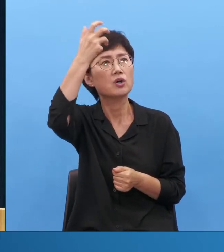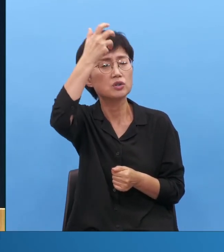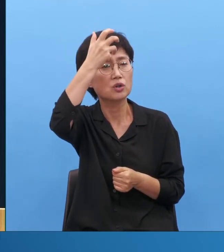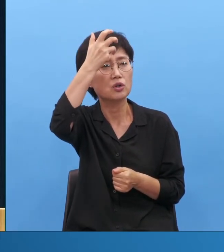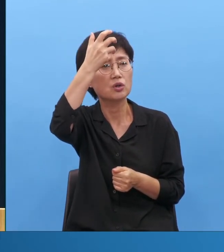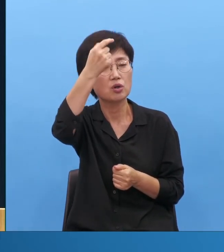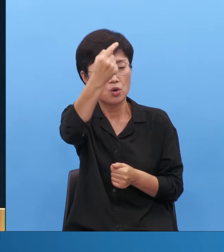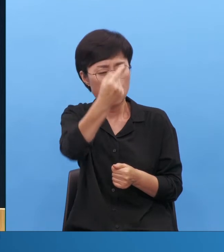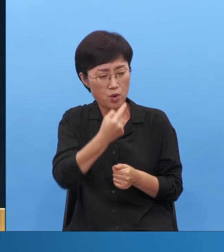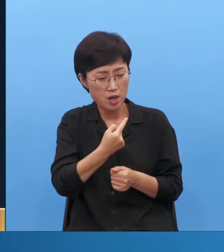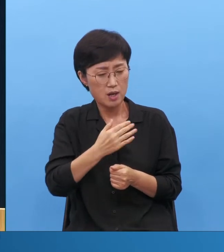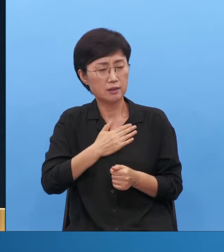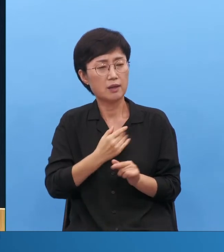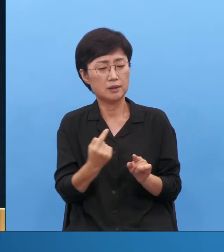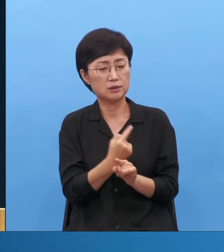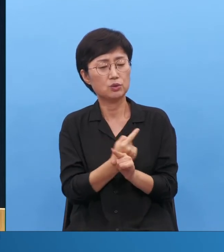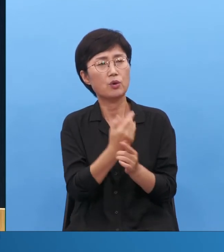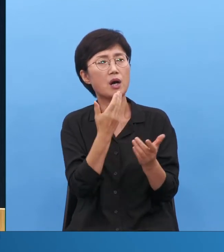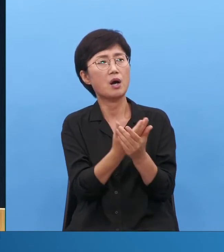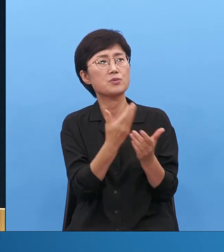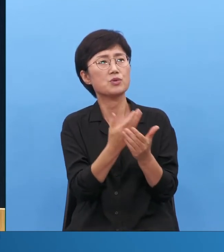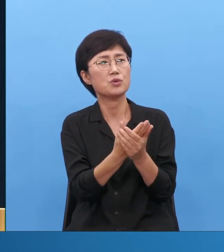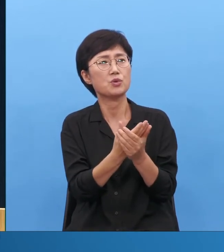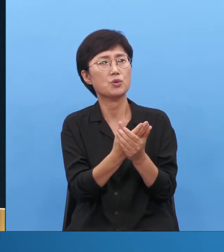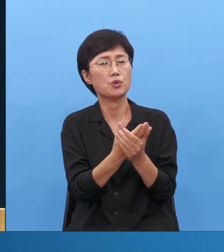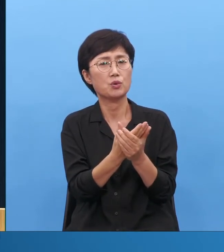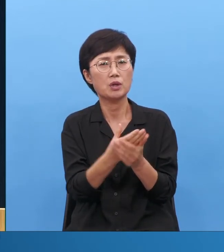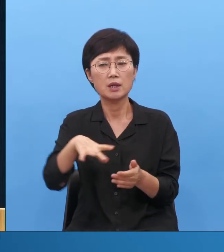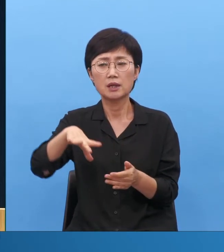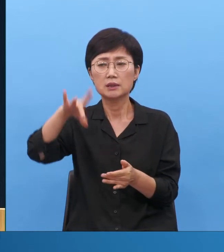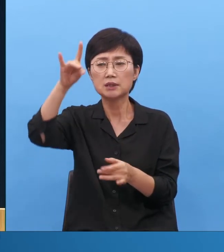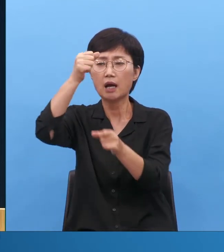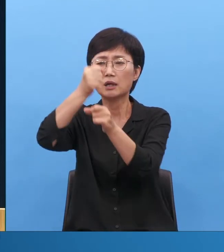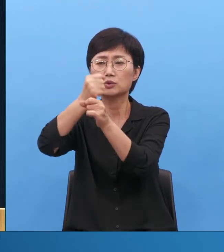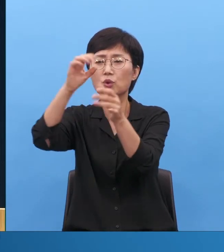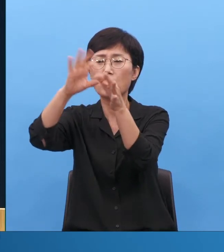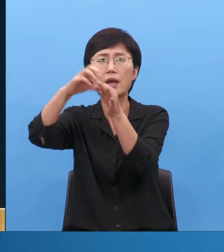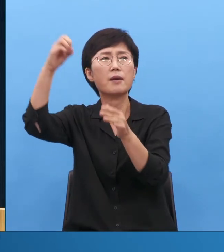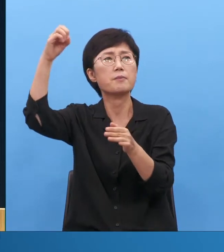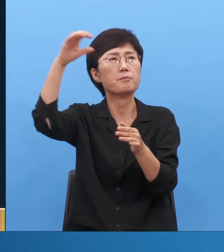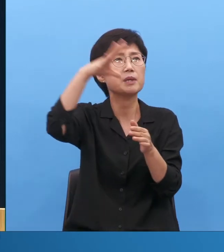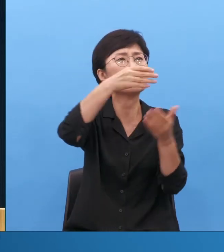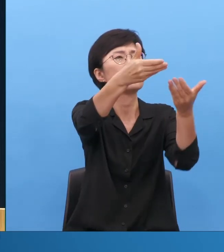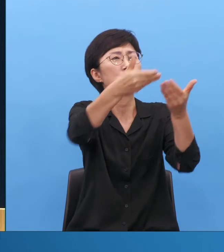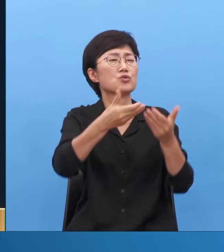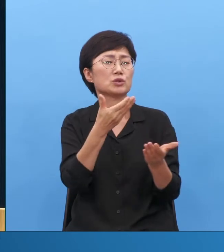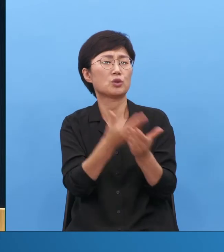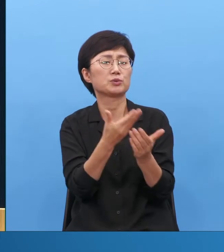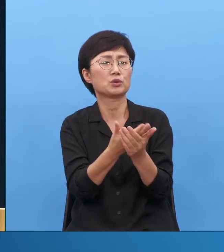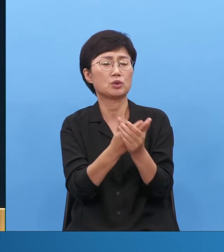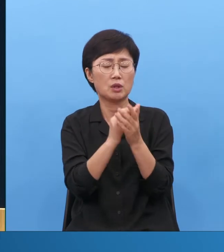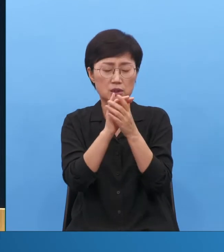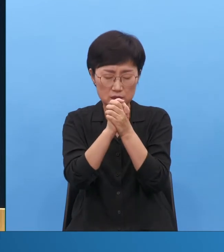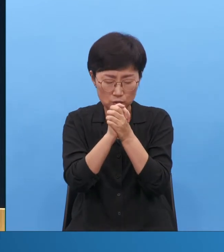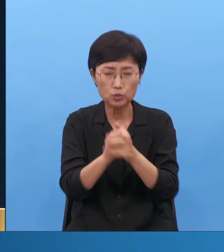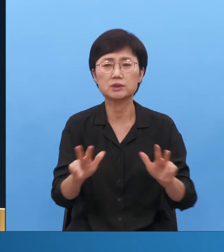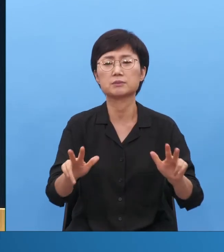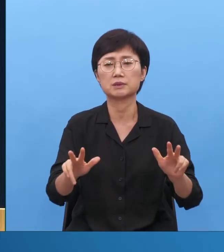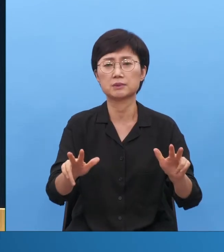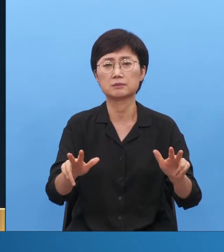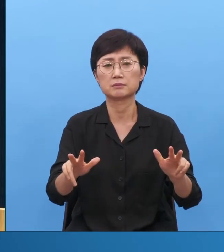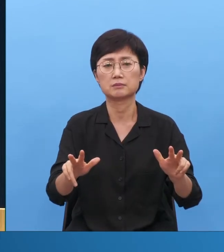치유해 주옵소서. Lord, by your Spirit, heal 주의 me. 창조의 빛으로 나를 치유해 주옵소서. By your light of creation, heal me. 기도하세요. 한번